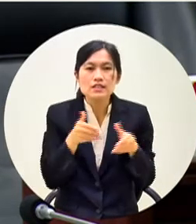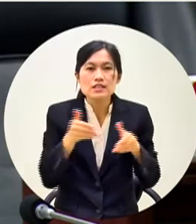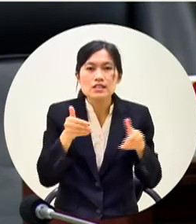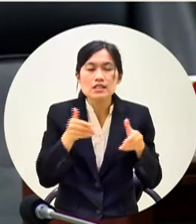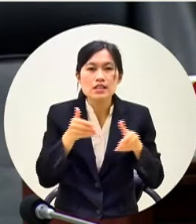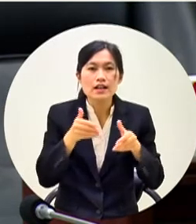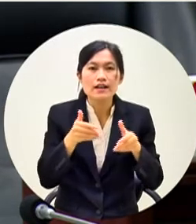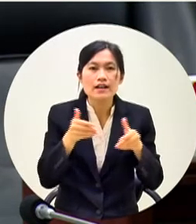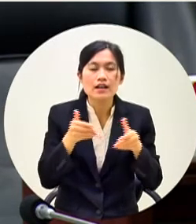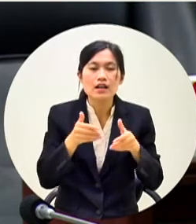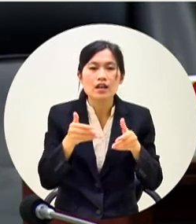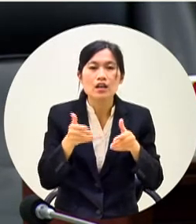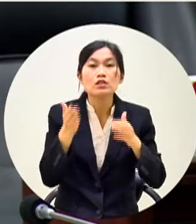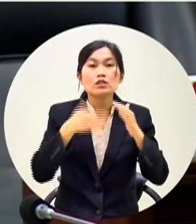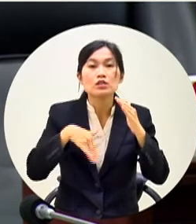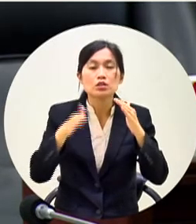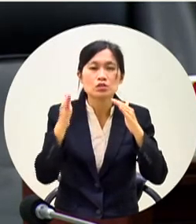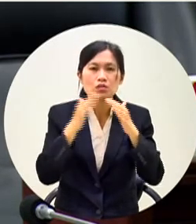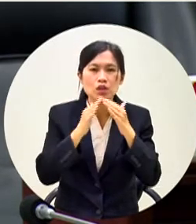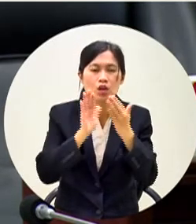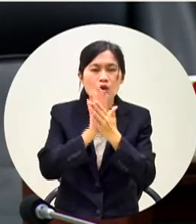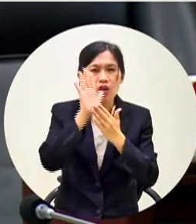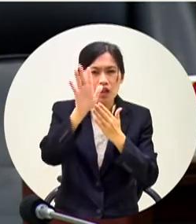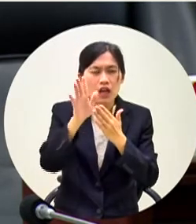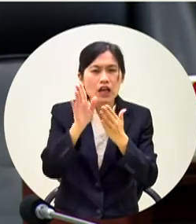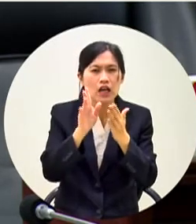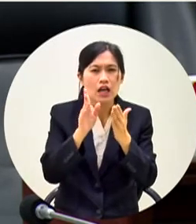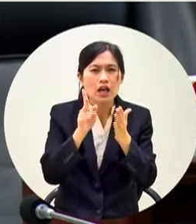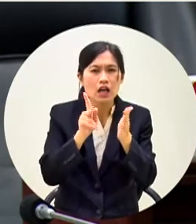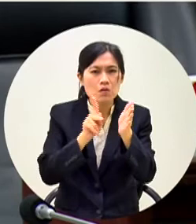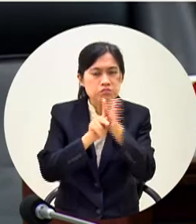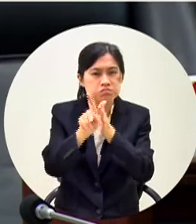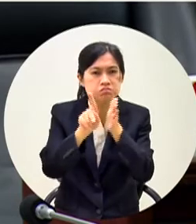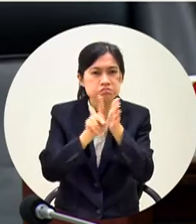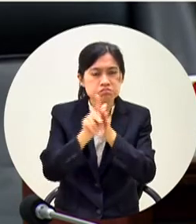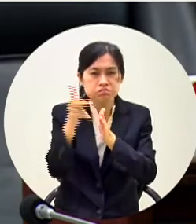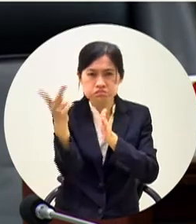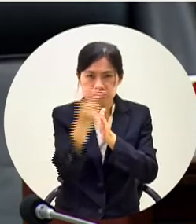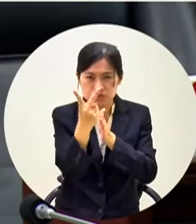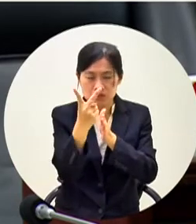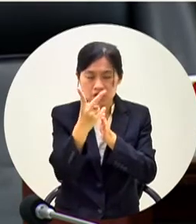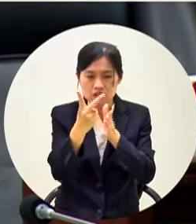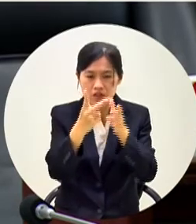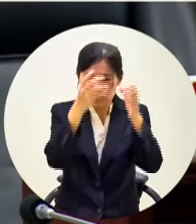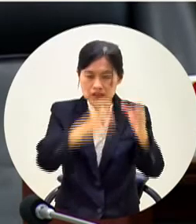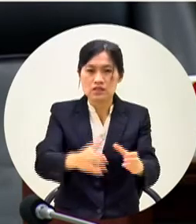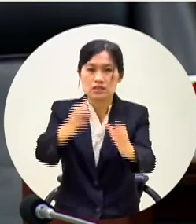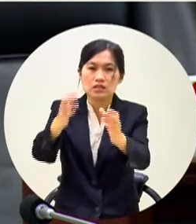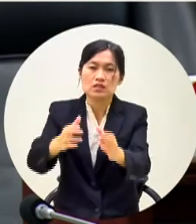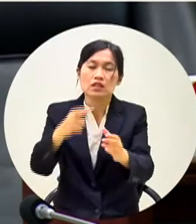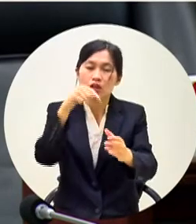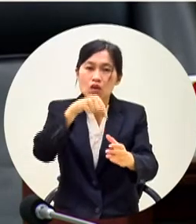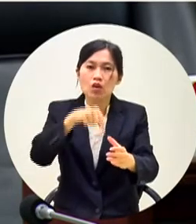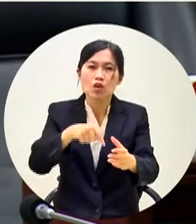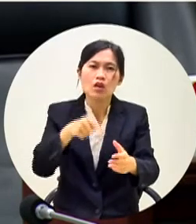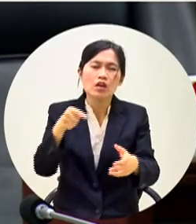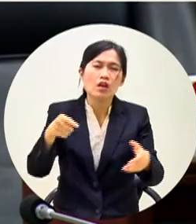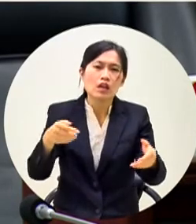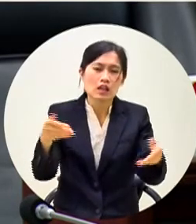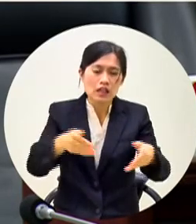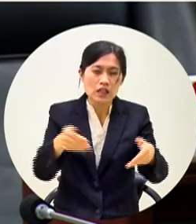地，啊未来嘛有两个科系，吼啊。进迄天，我知影因老党托顶个嘛办伊啊，